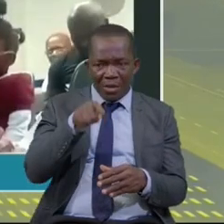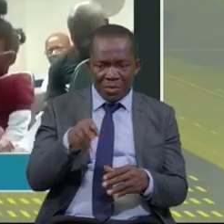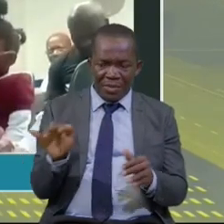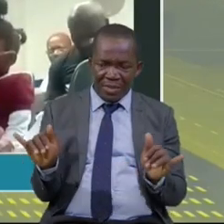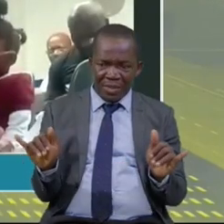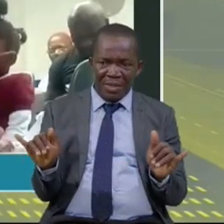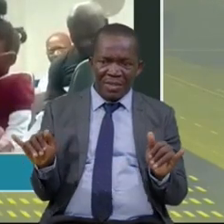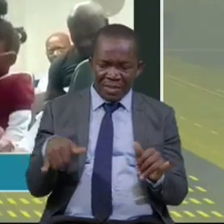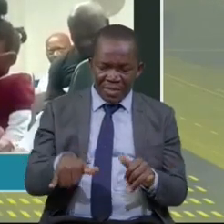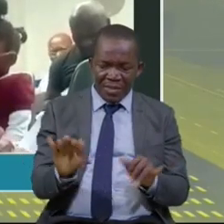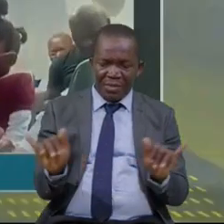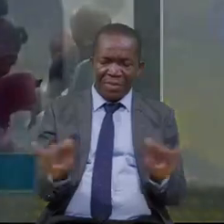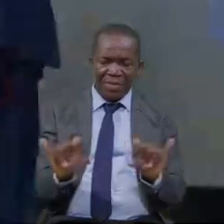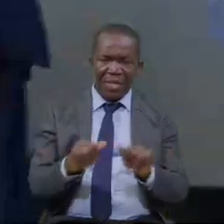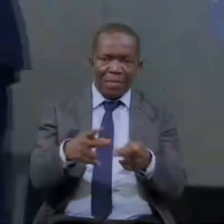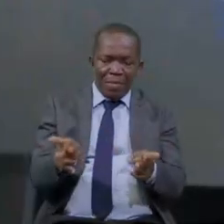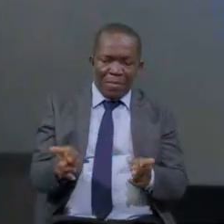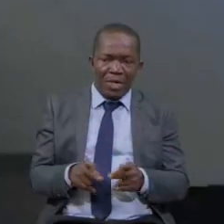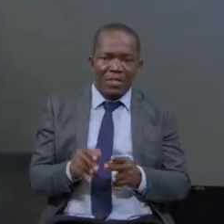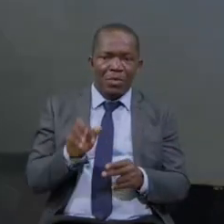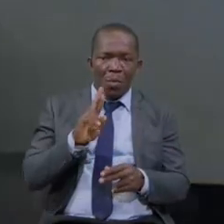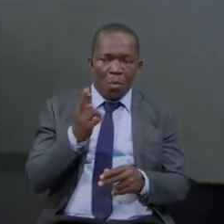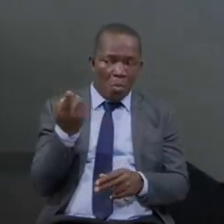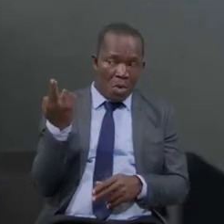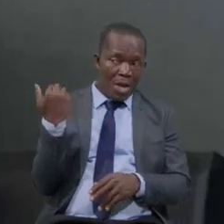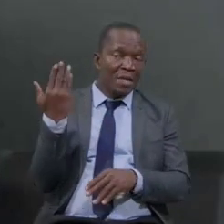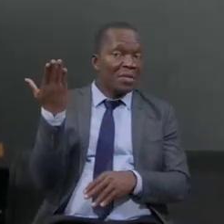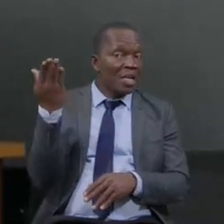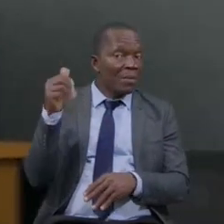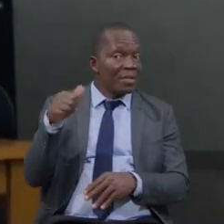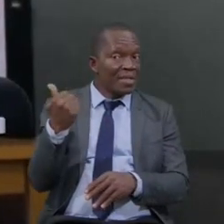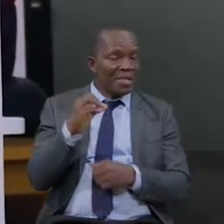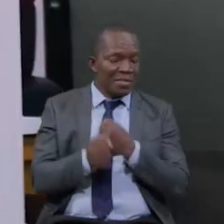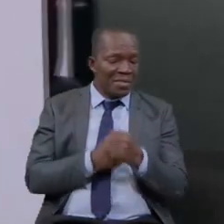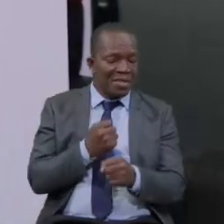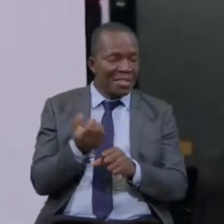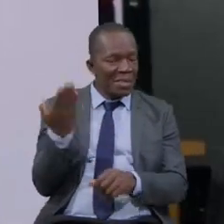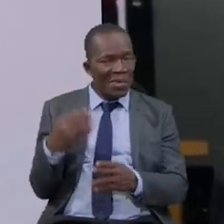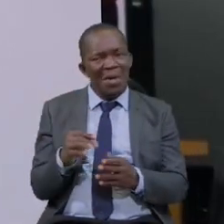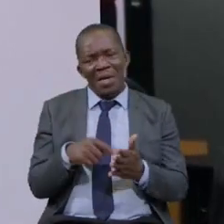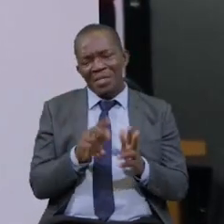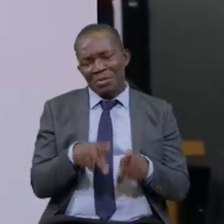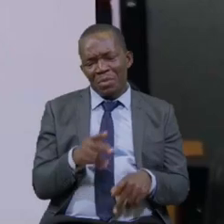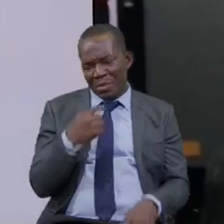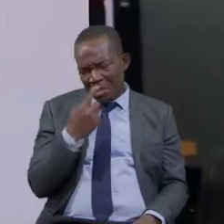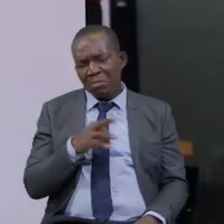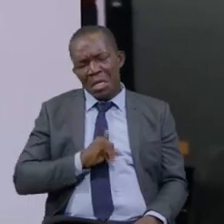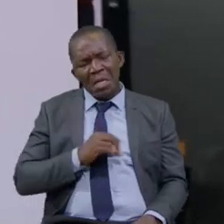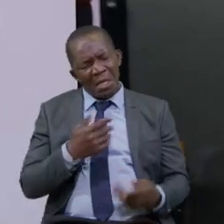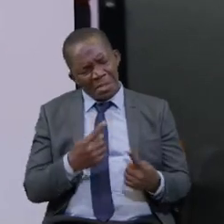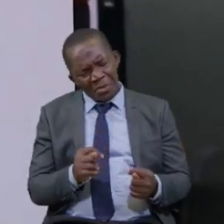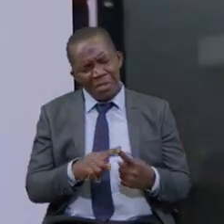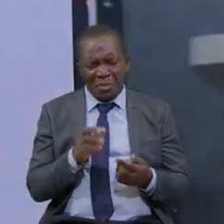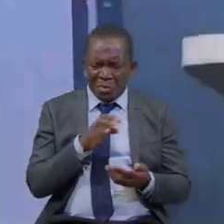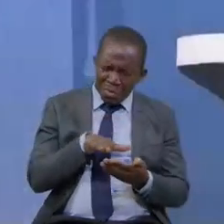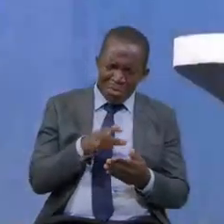Il y a 10 ans de cela. Ah, parce que je lis la Bible, j'essaie d'étudier, mais ce que je